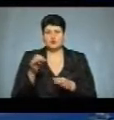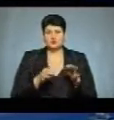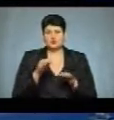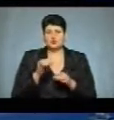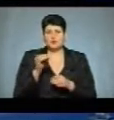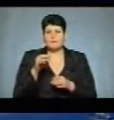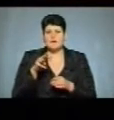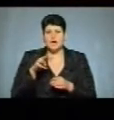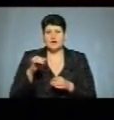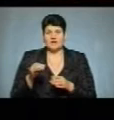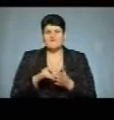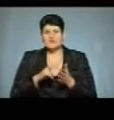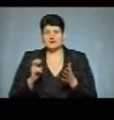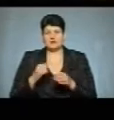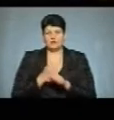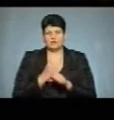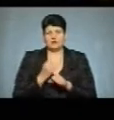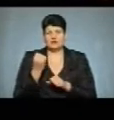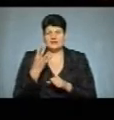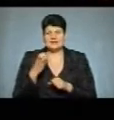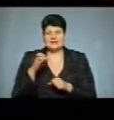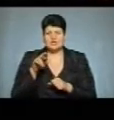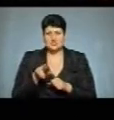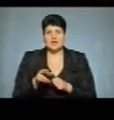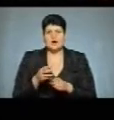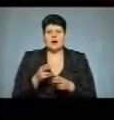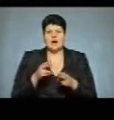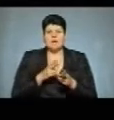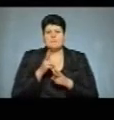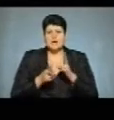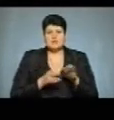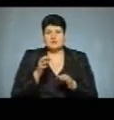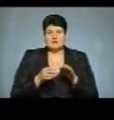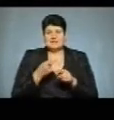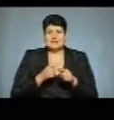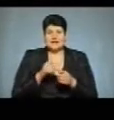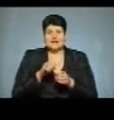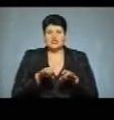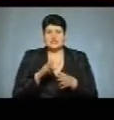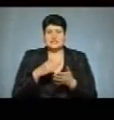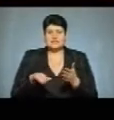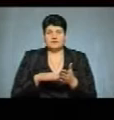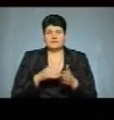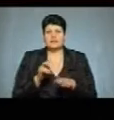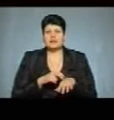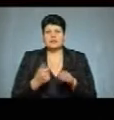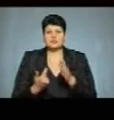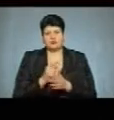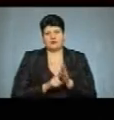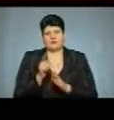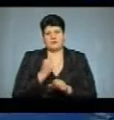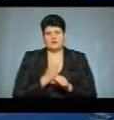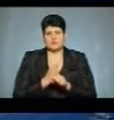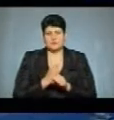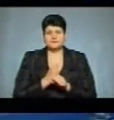Михайлюка відсторонили від роботи. 14 січня апеляційний суд Львова це рішення скасував і лікар знову почав працювати. За